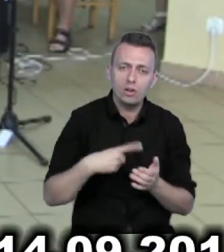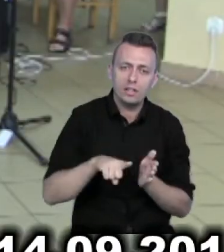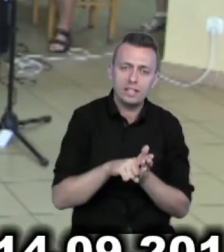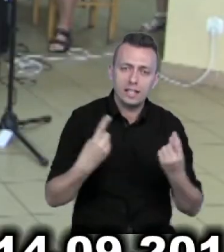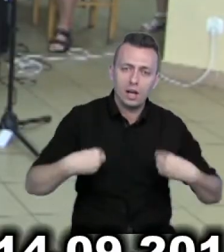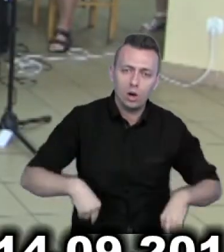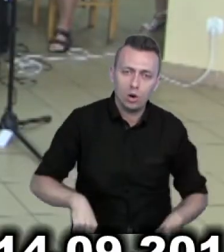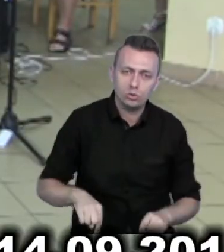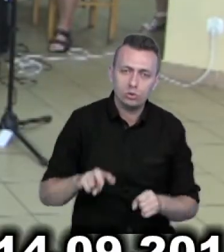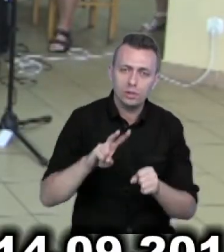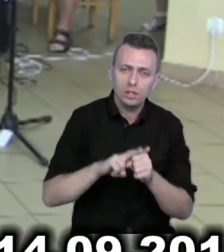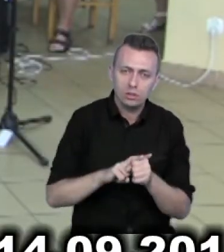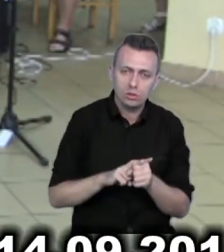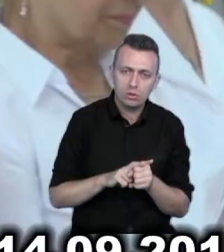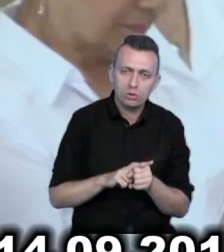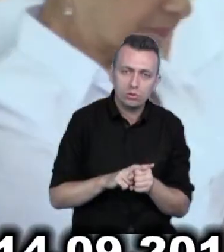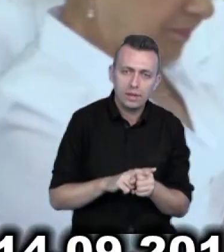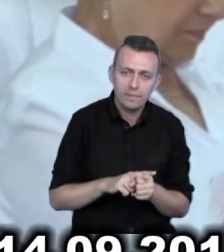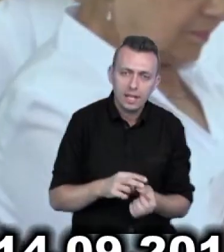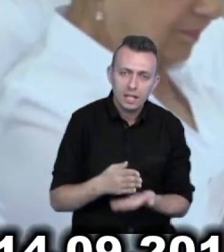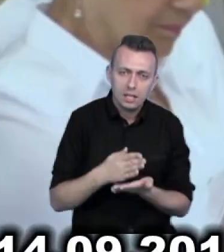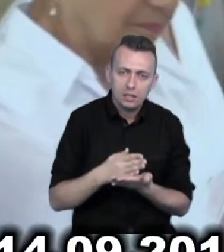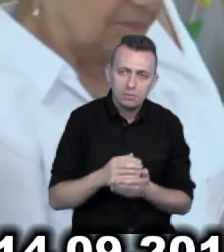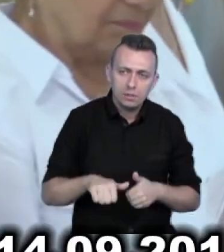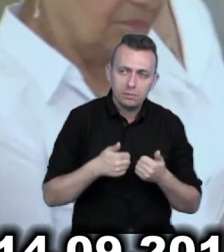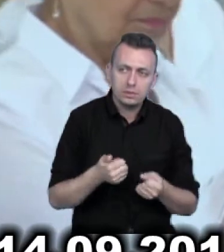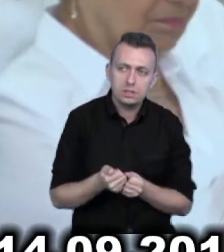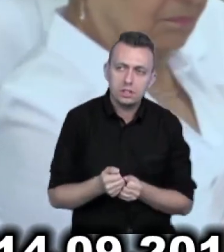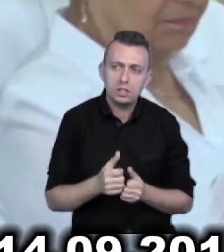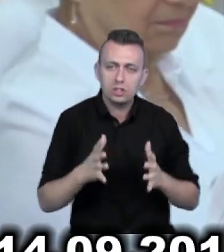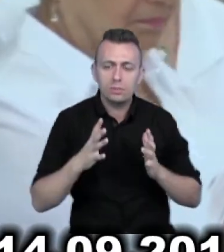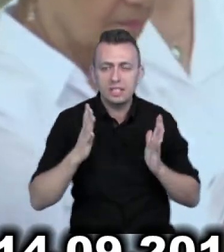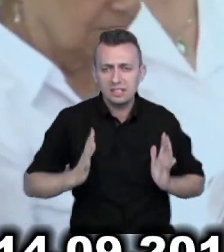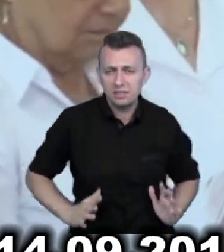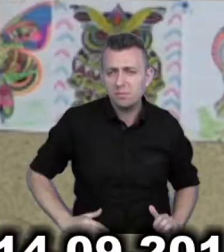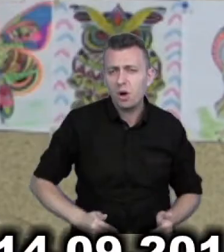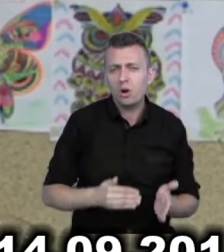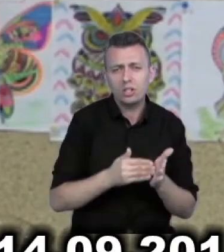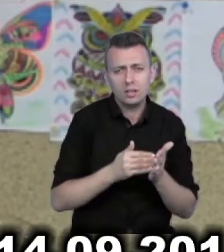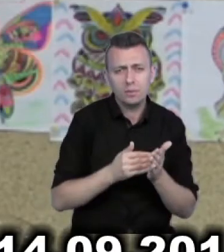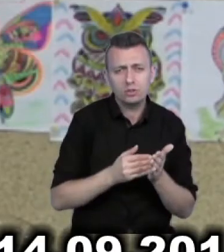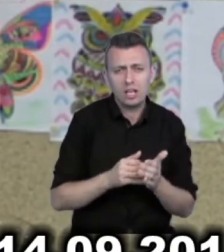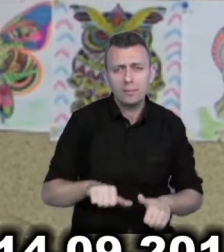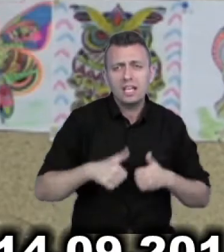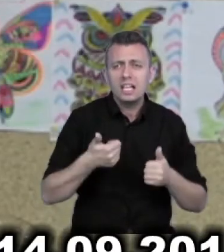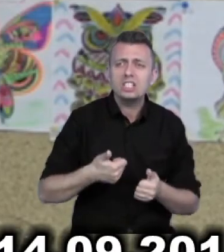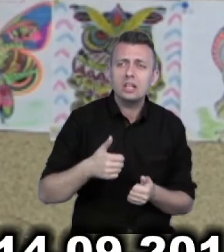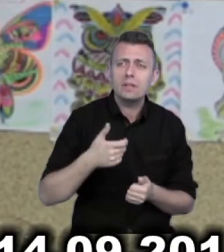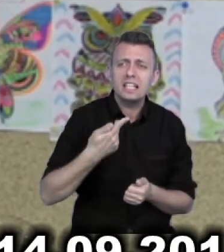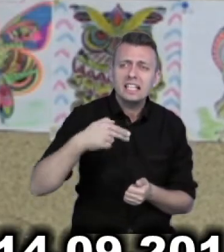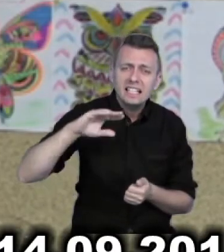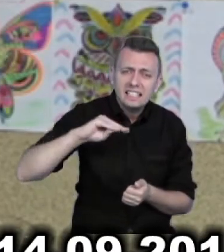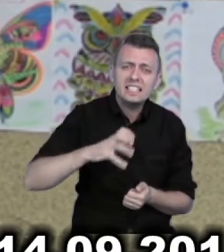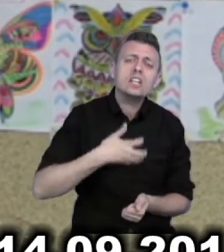terenu. Może być to pomoc w zaspokojeniu ich potrzeb, a także wsparcie w samodzielnym egzystowaniu w środowisku lokalnym. Głównym celem